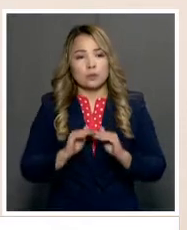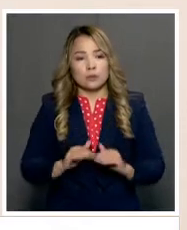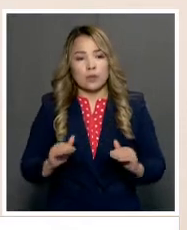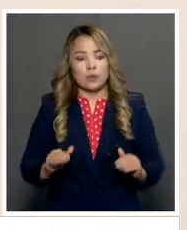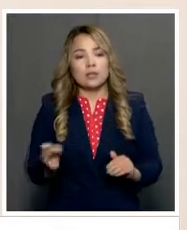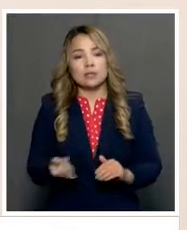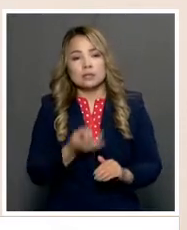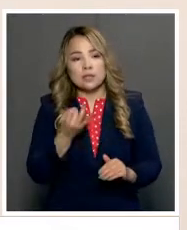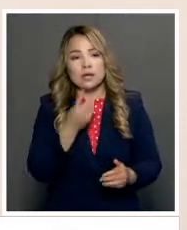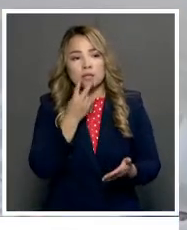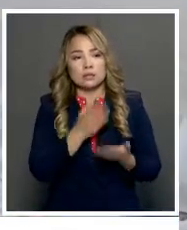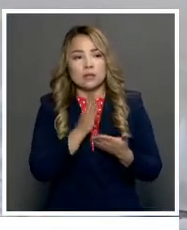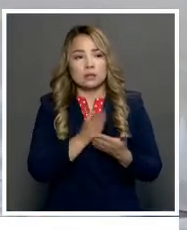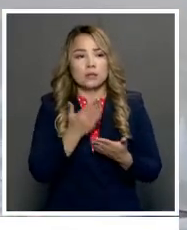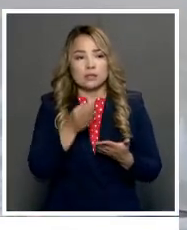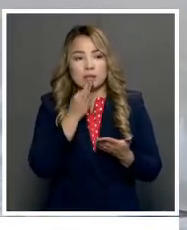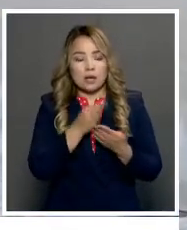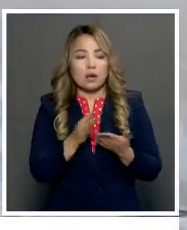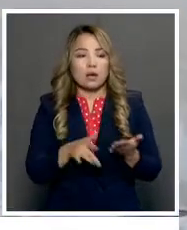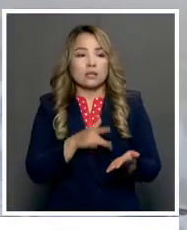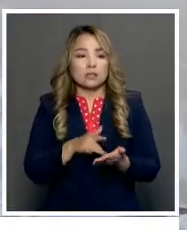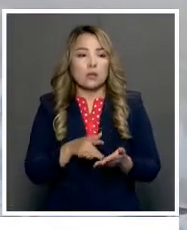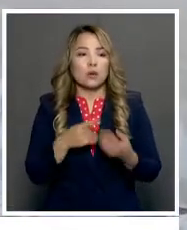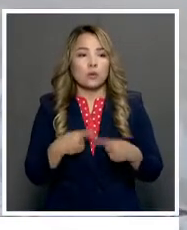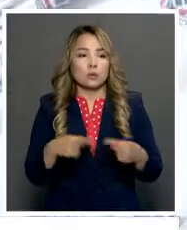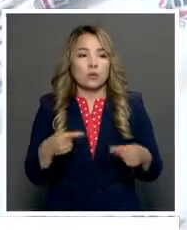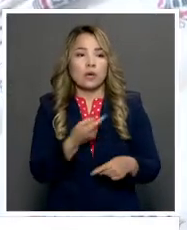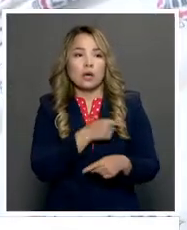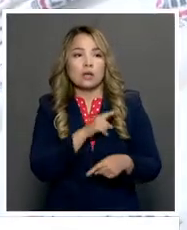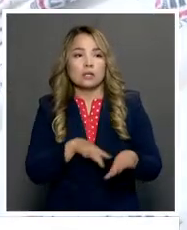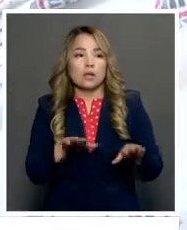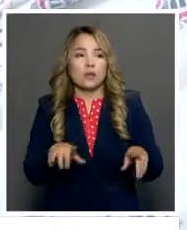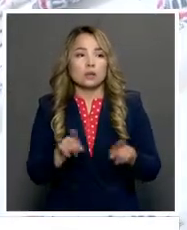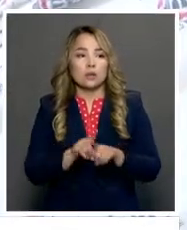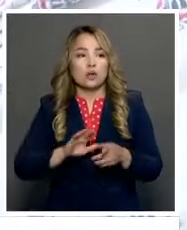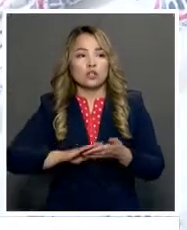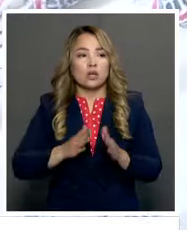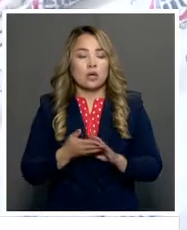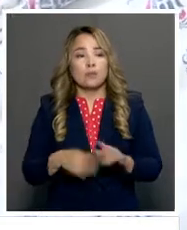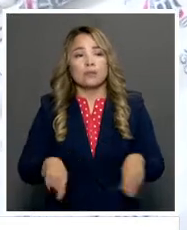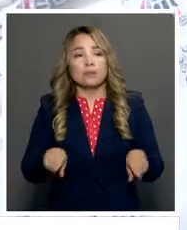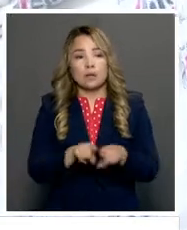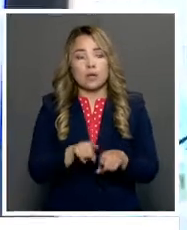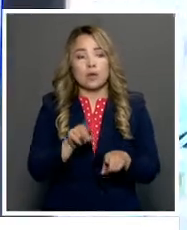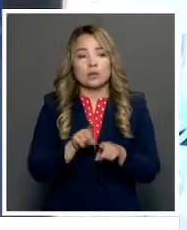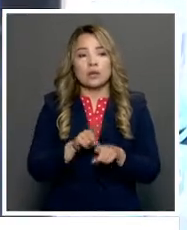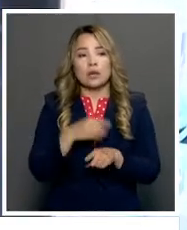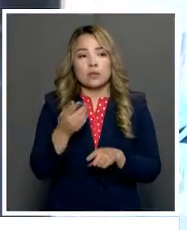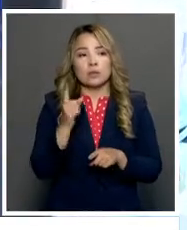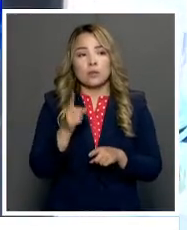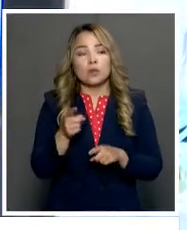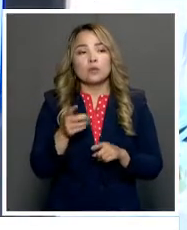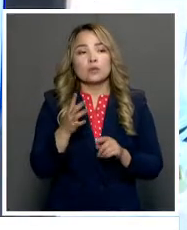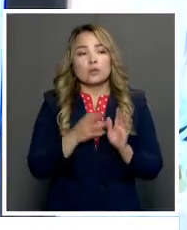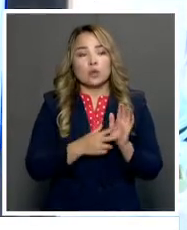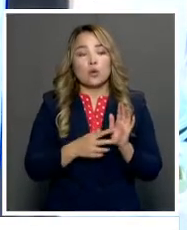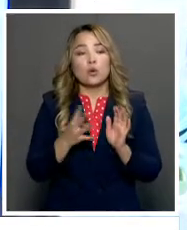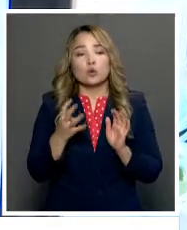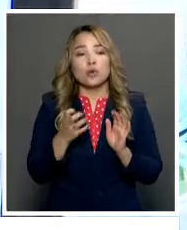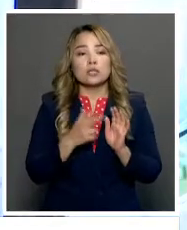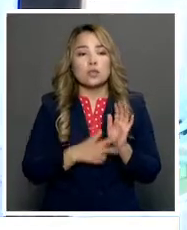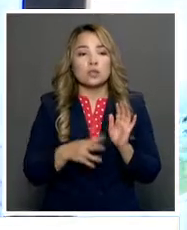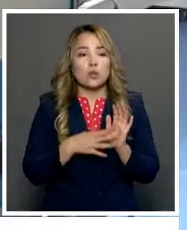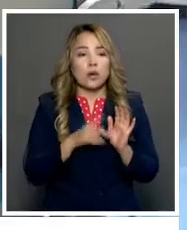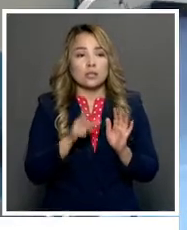немерелерің қызығын көріп. Шаһардағы өзге ауруханаларда да осындай жағдай. Маусым айында 1489 адам